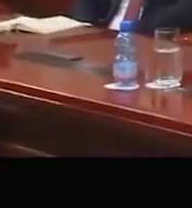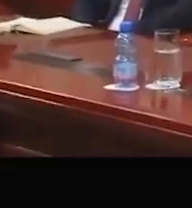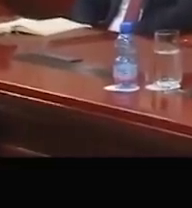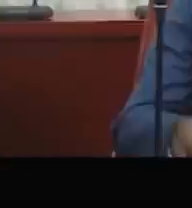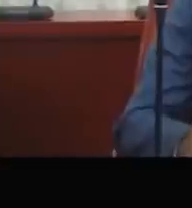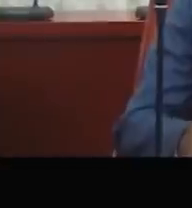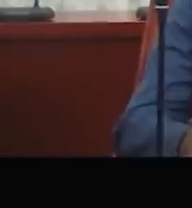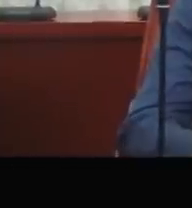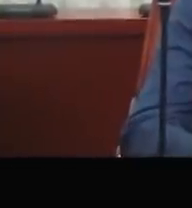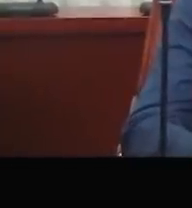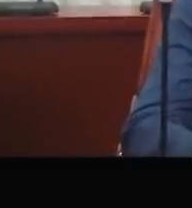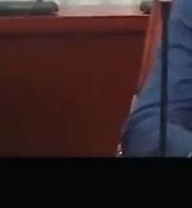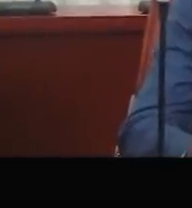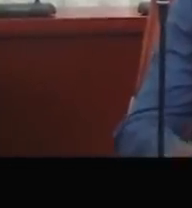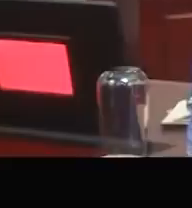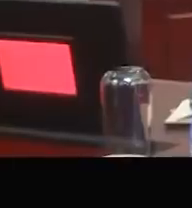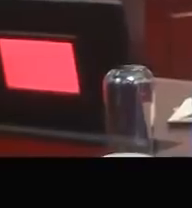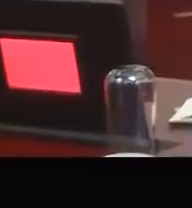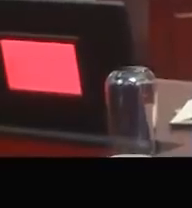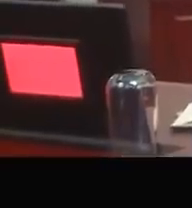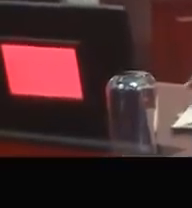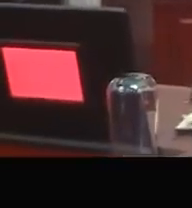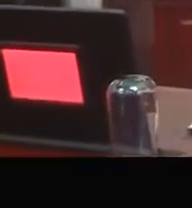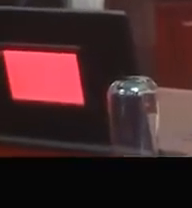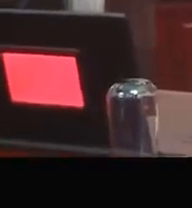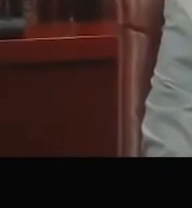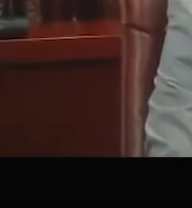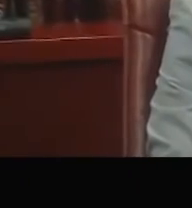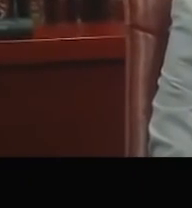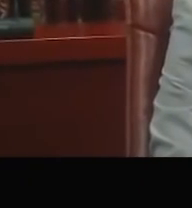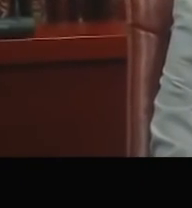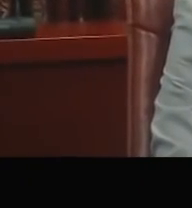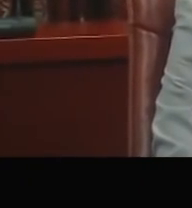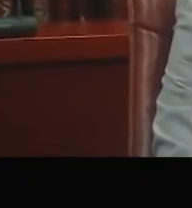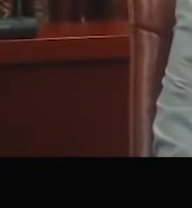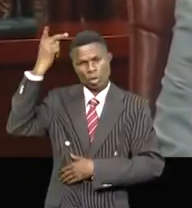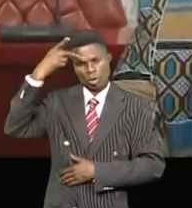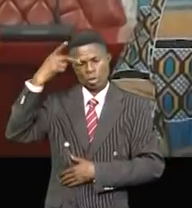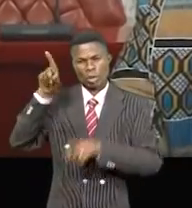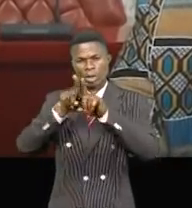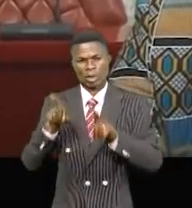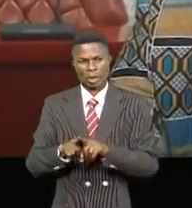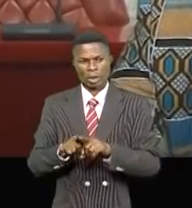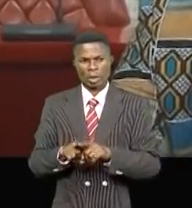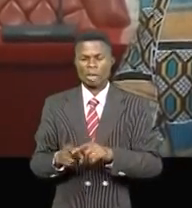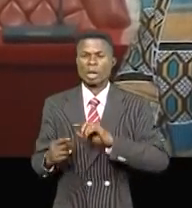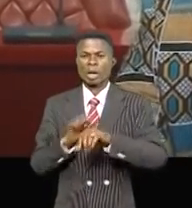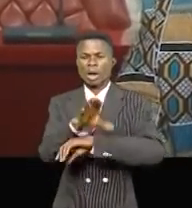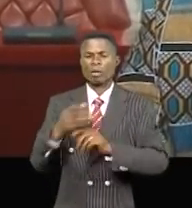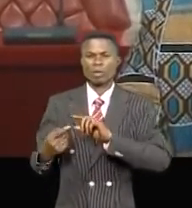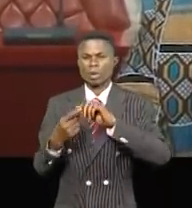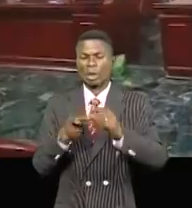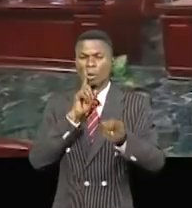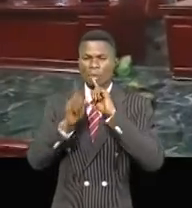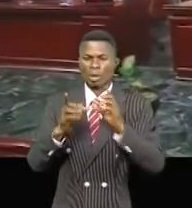assisté par son directeur de cabinet, Guylaine Yembo, la ministre des Affaires étrangères, de son conseiller diplomatique ainsi que de son mandataire spécial, a